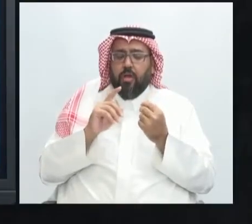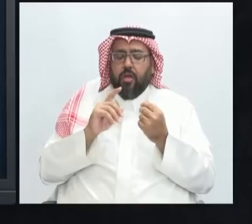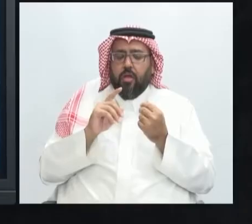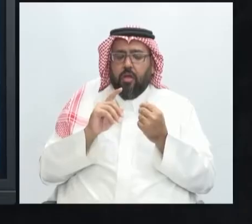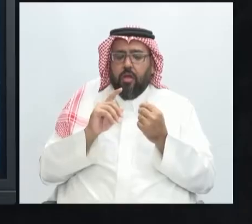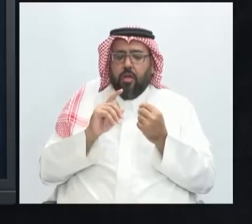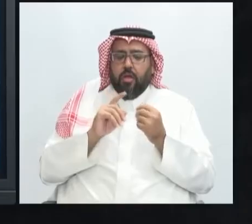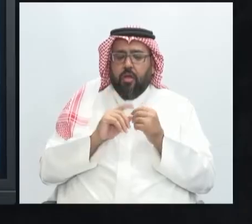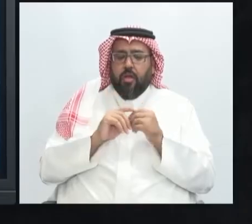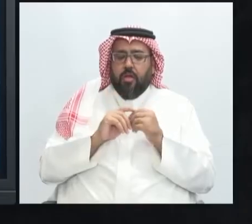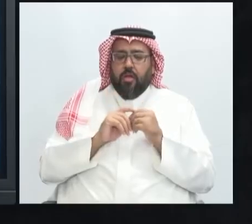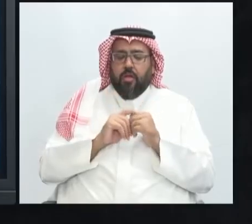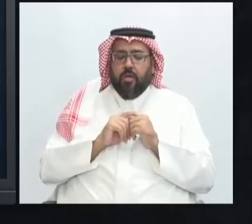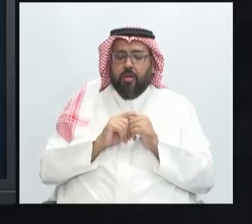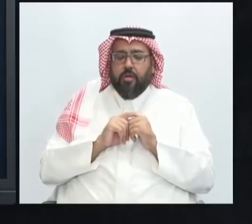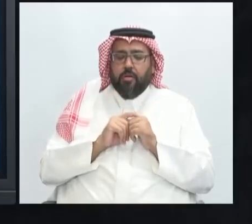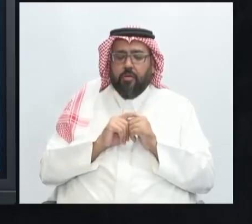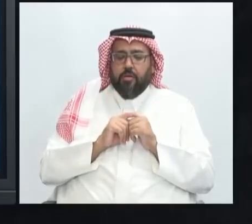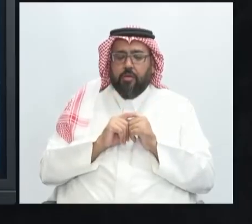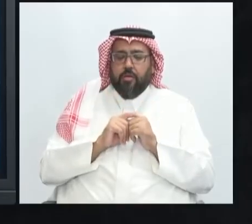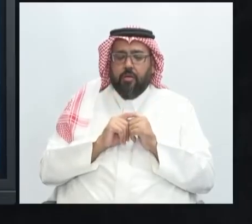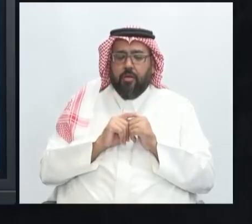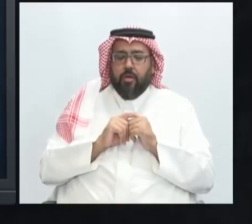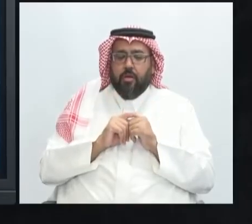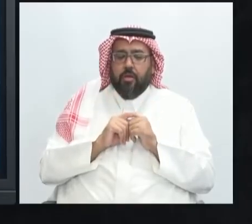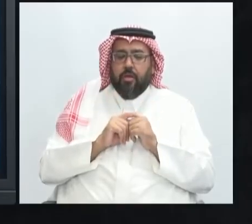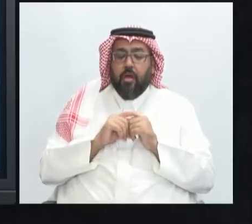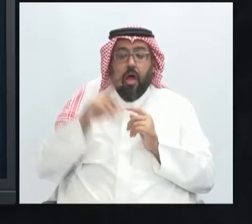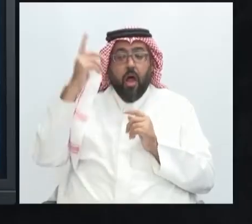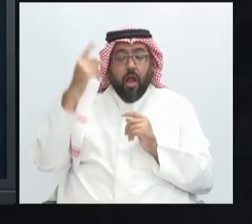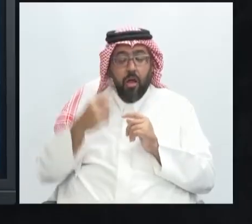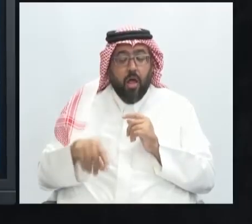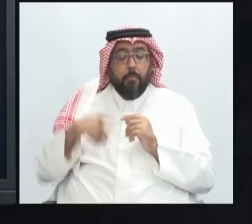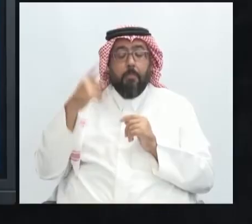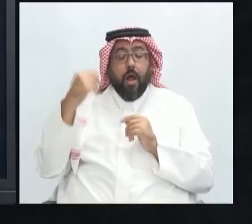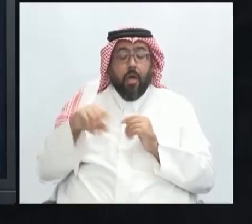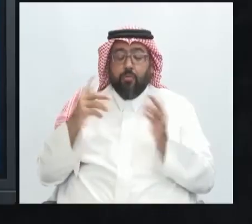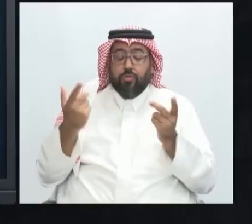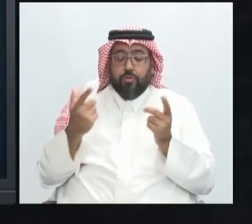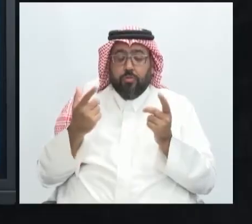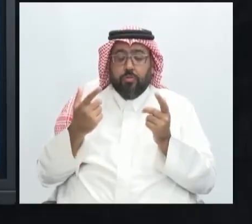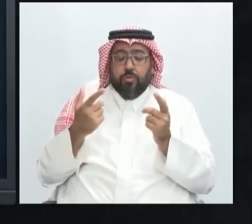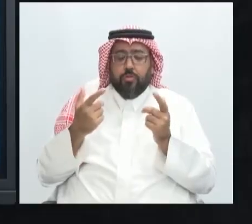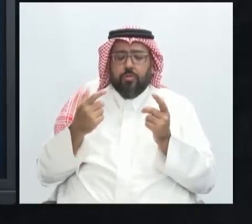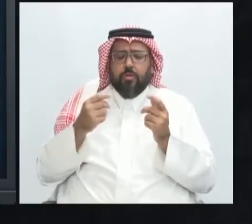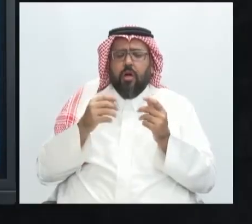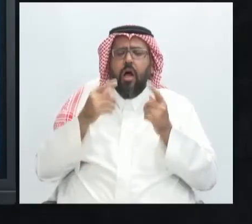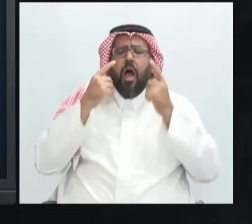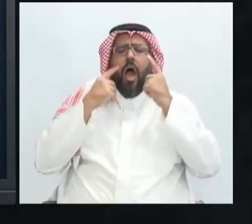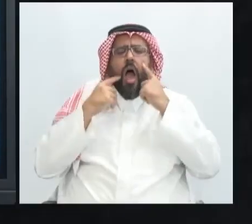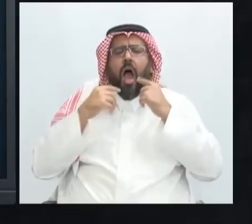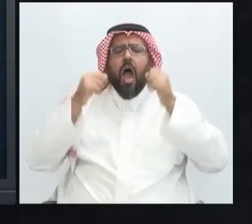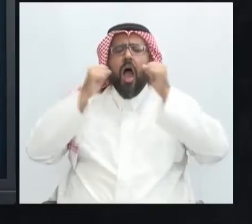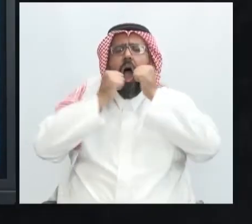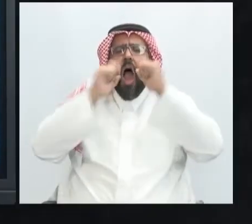ولا ينافي الصبر ولا الرضا لكن المحرم يا ابنائي ماذا هو التسخط